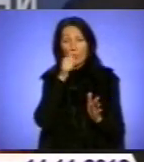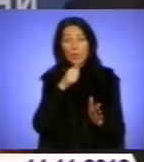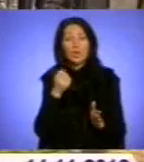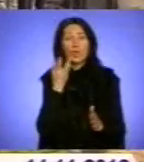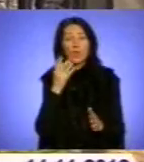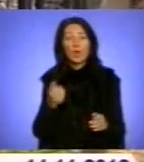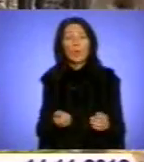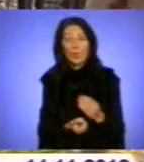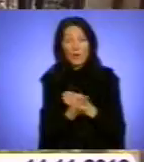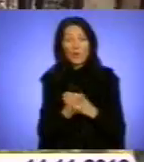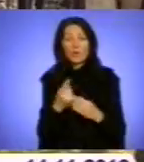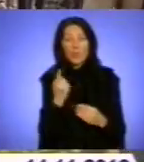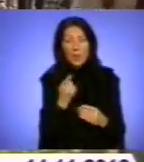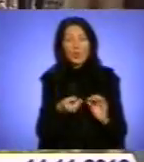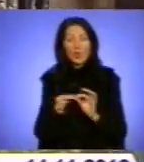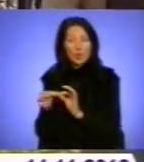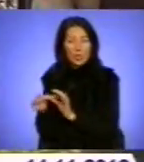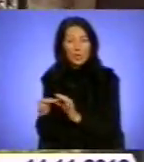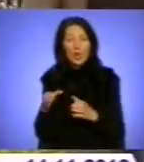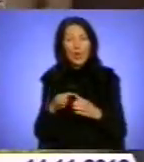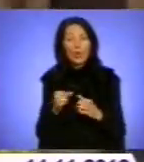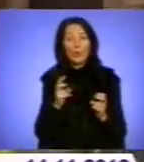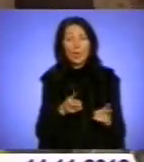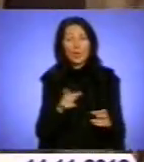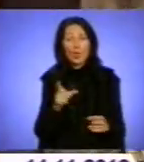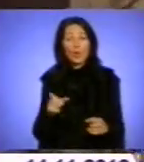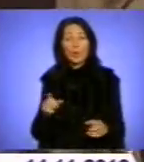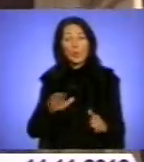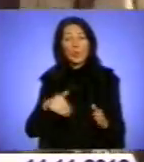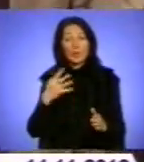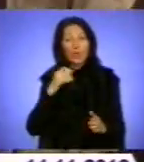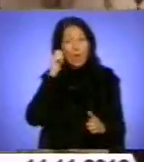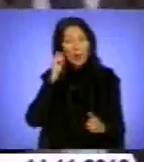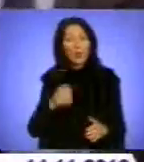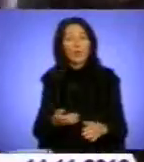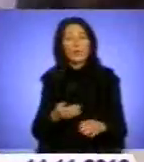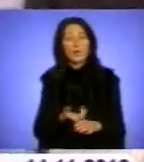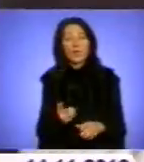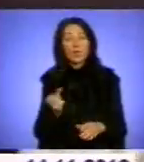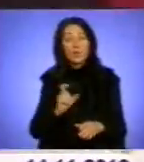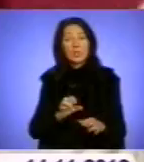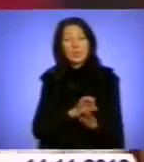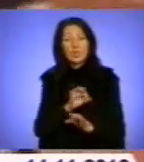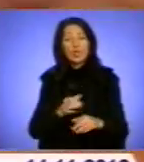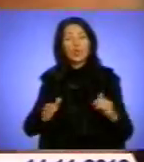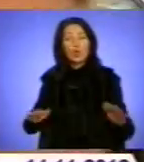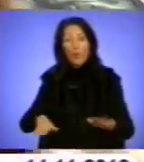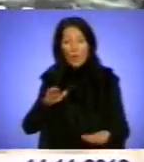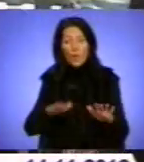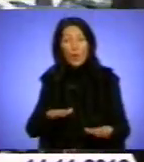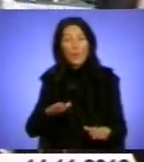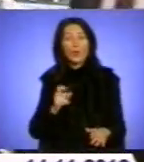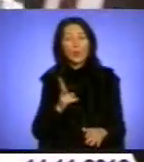ускладнення. В групі ризику люди після 40 років з надмірною вагою, неправильним харчуванням, а також ті, хто зловживає алкоголем.